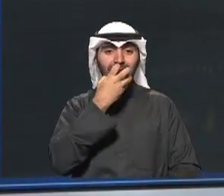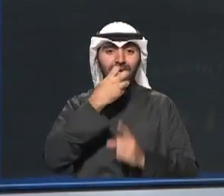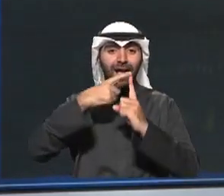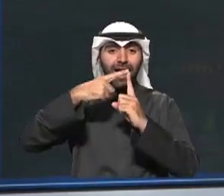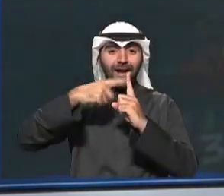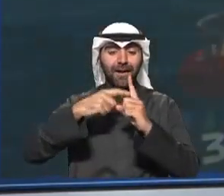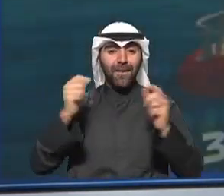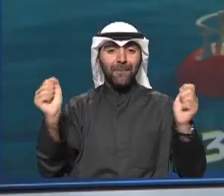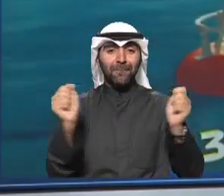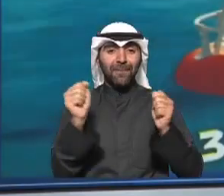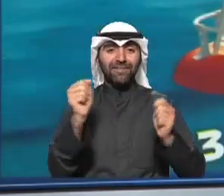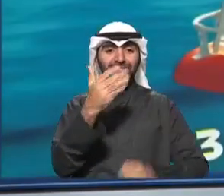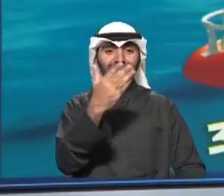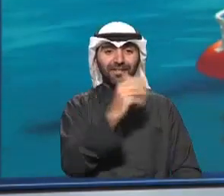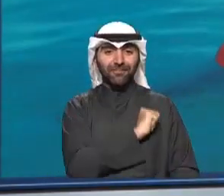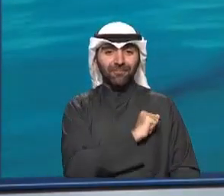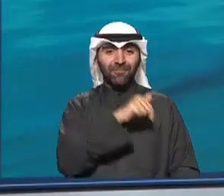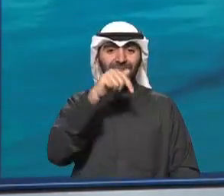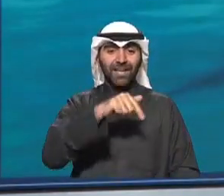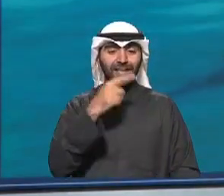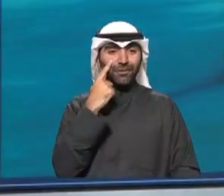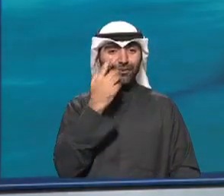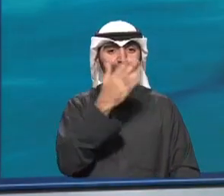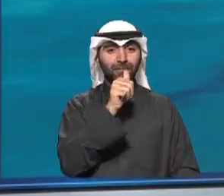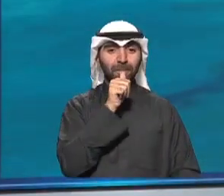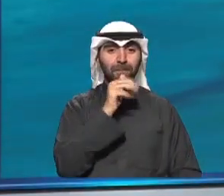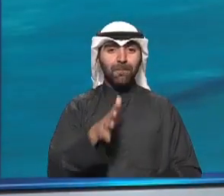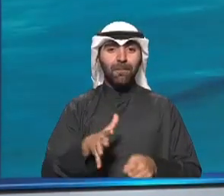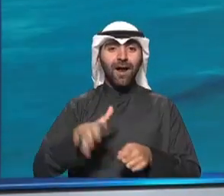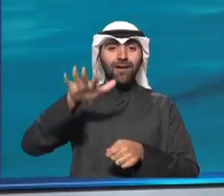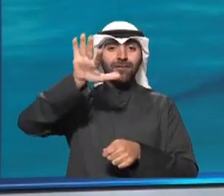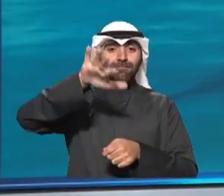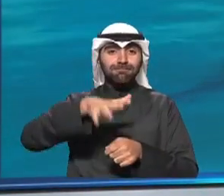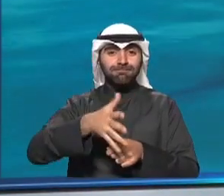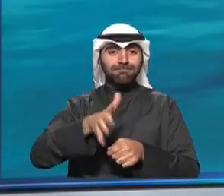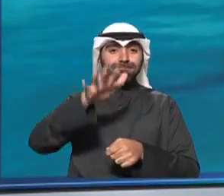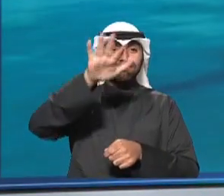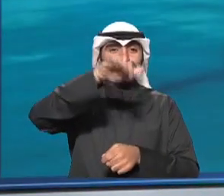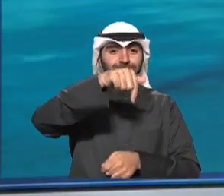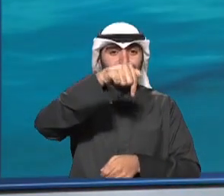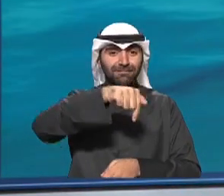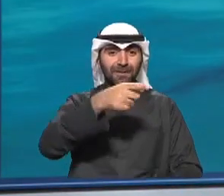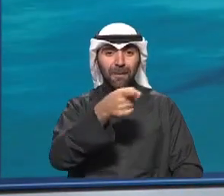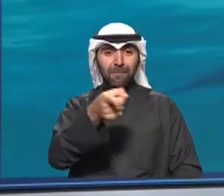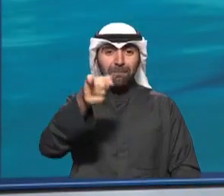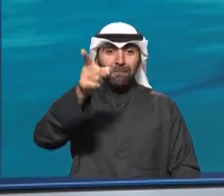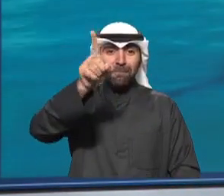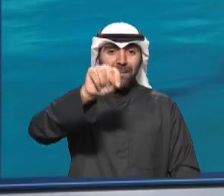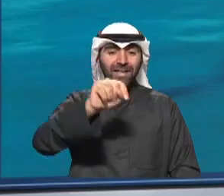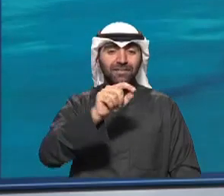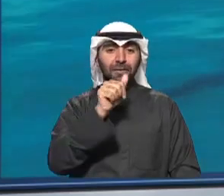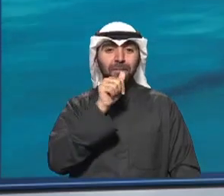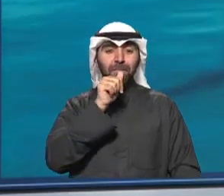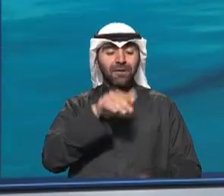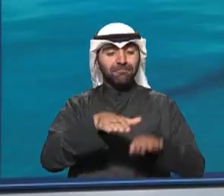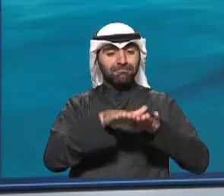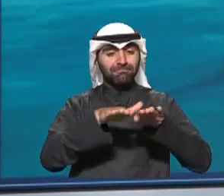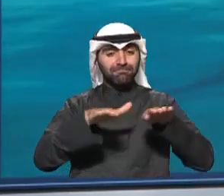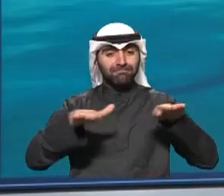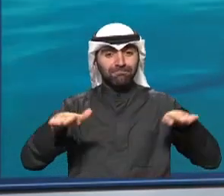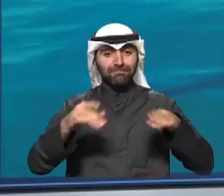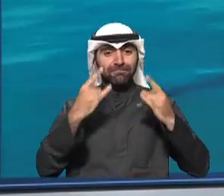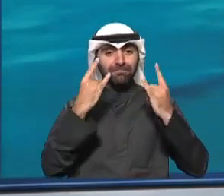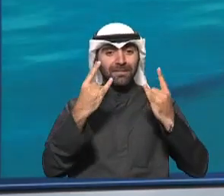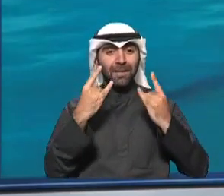الأفقية. الأجواء البحرية بشكل عام البحر راح يكون خفيف إلى معتدل الموج، يصل ارتفاع الموج ما بين 1 إلى 3 أقدام، ولازلنا في